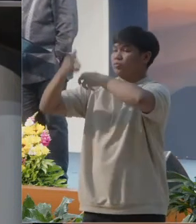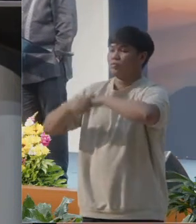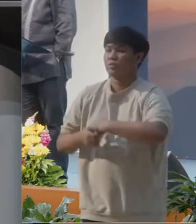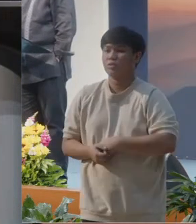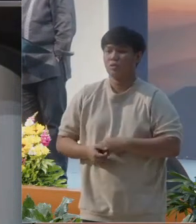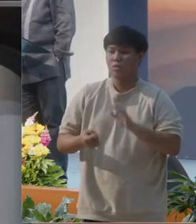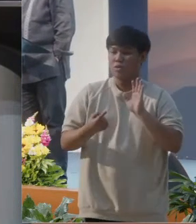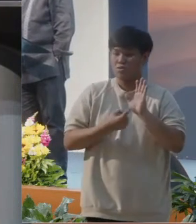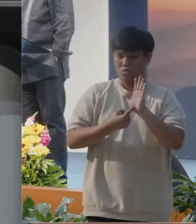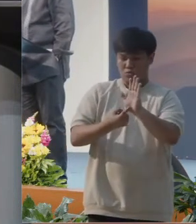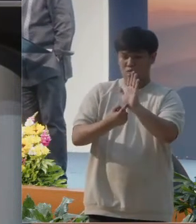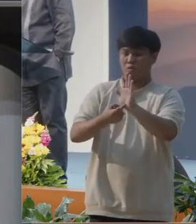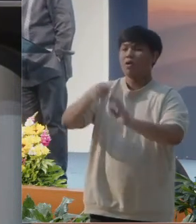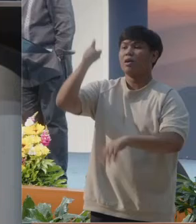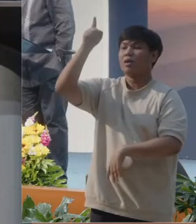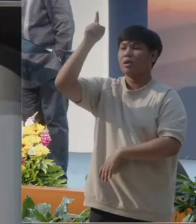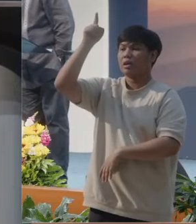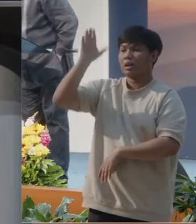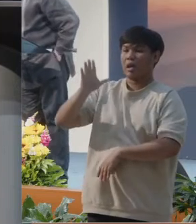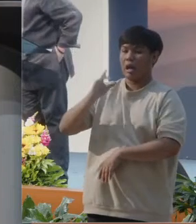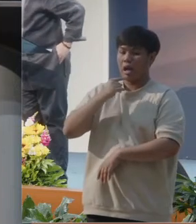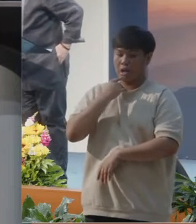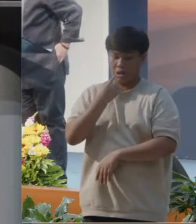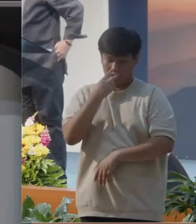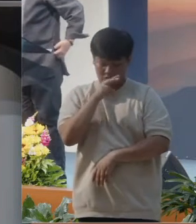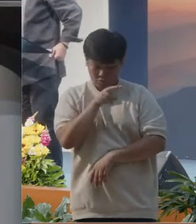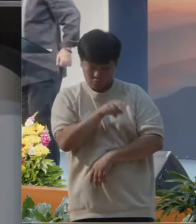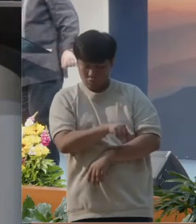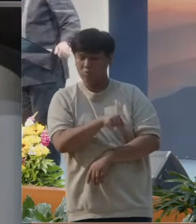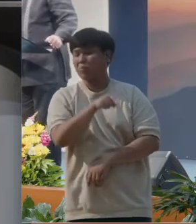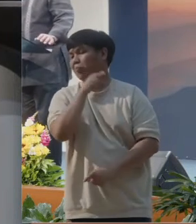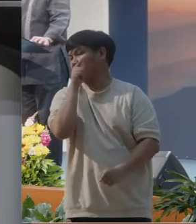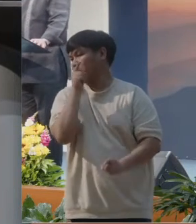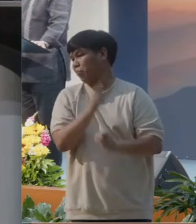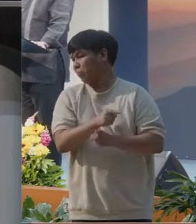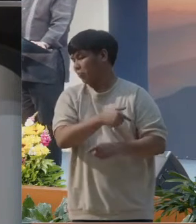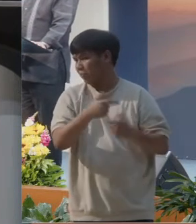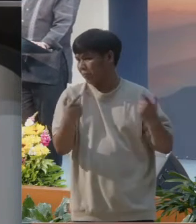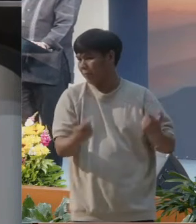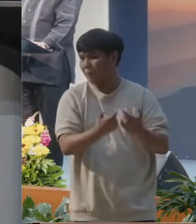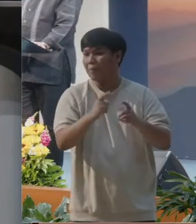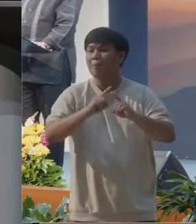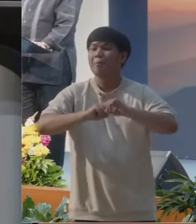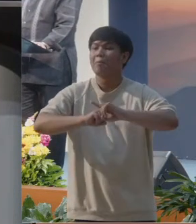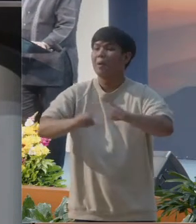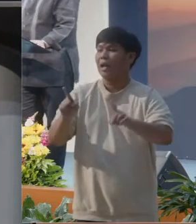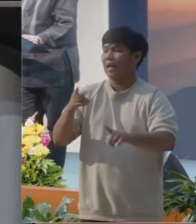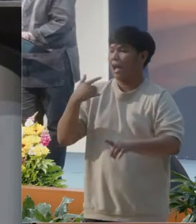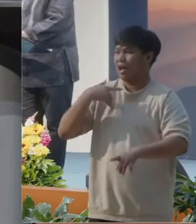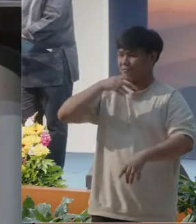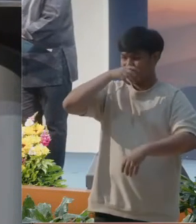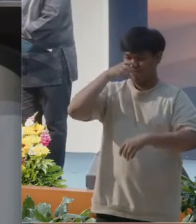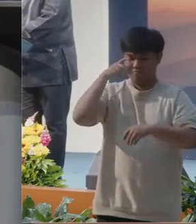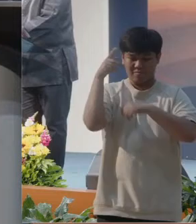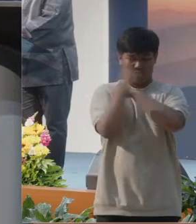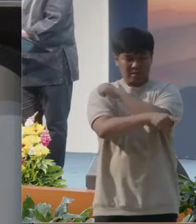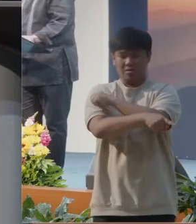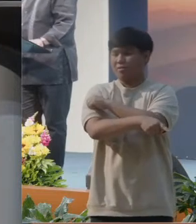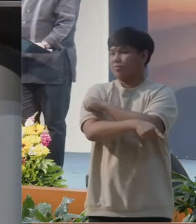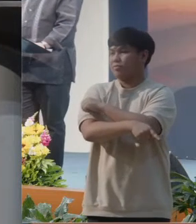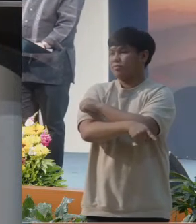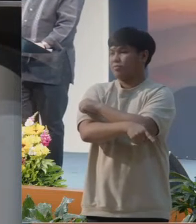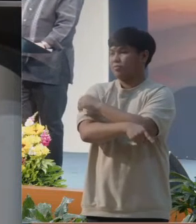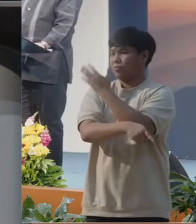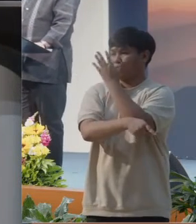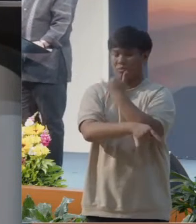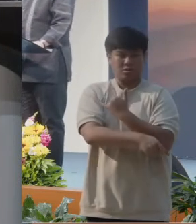na ng Diyos. Umamin na si Akan, ngunit nandoon pa rin po ang paghatol na isinagawa. Bakit po? Huwag